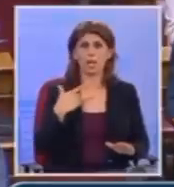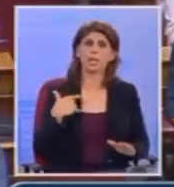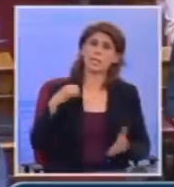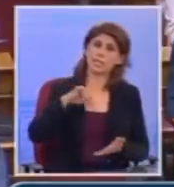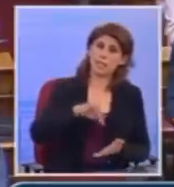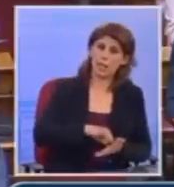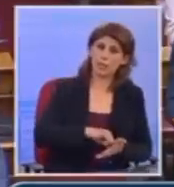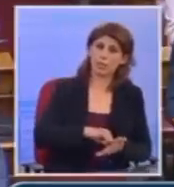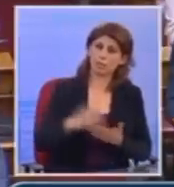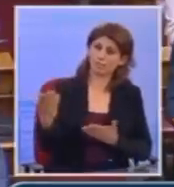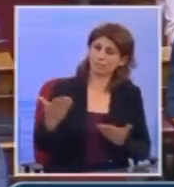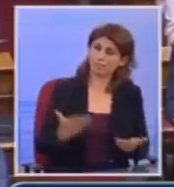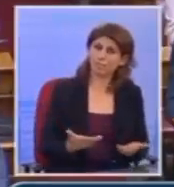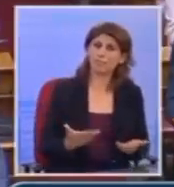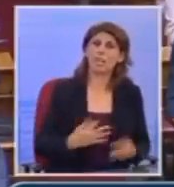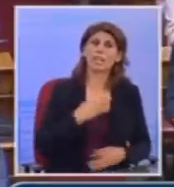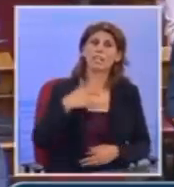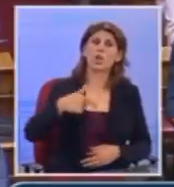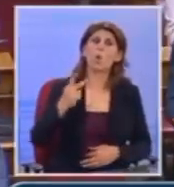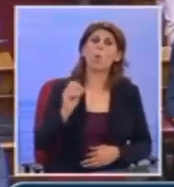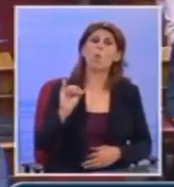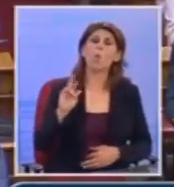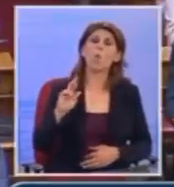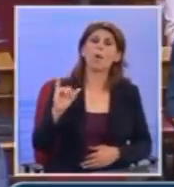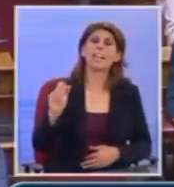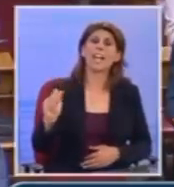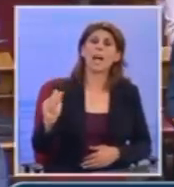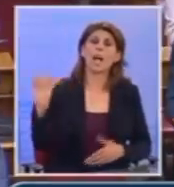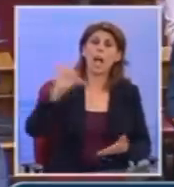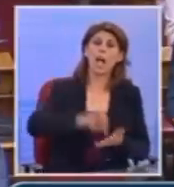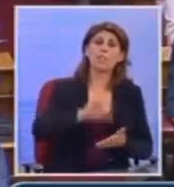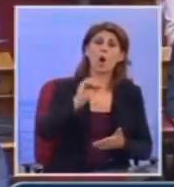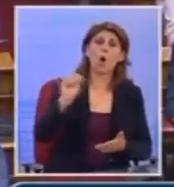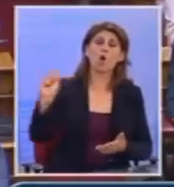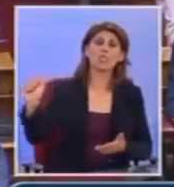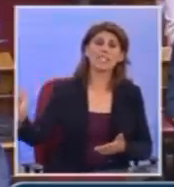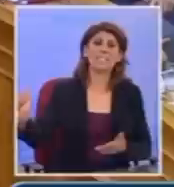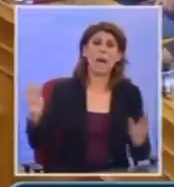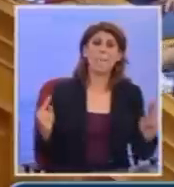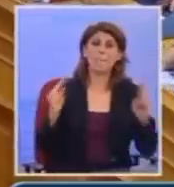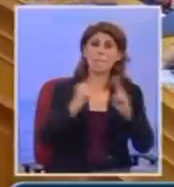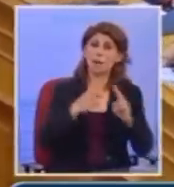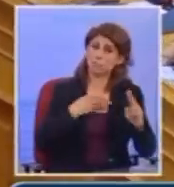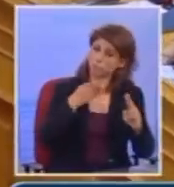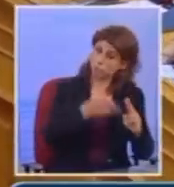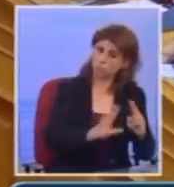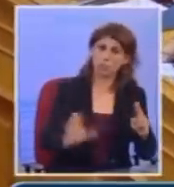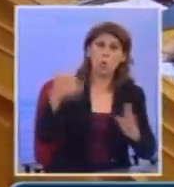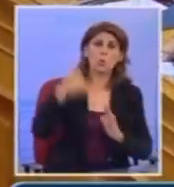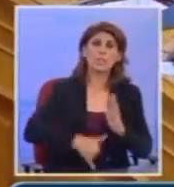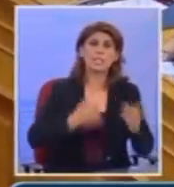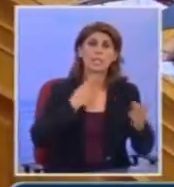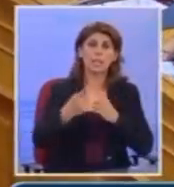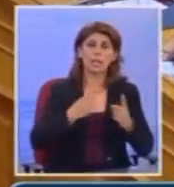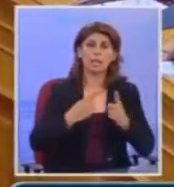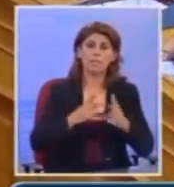Αθήνα υπεδέχθη τον κύριο Γκουρία. Πήγα και στην έδρα του ΟΣΑ στο Παρίσι. Έχουμε κάνει μια ουσιαστική διαβούλευση για